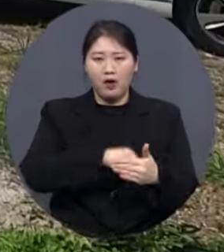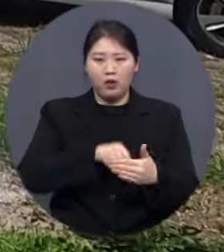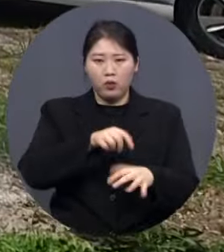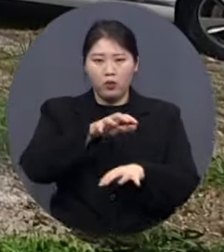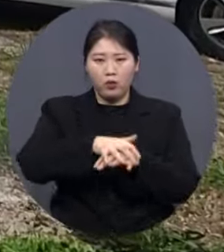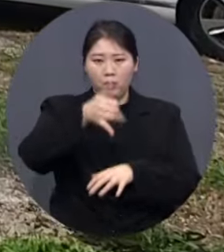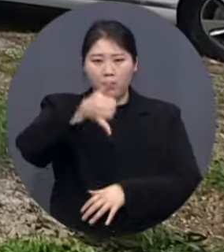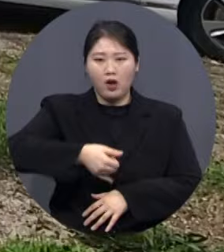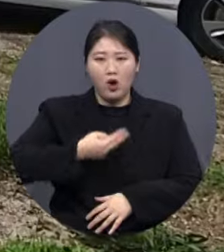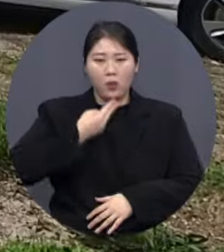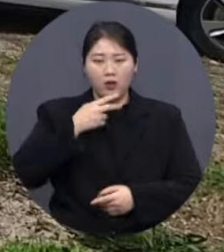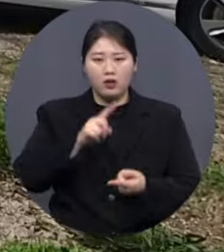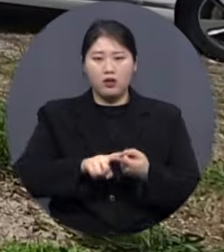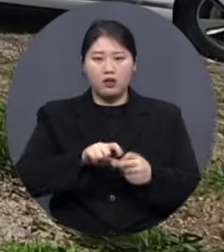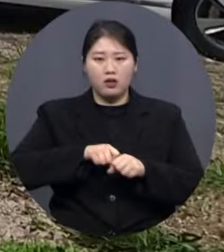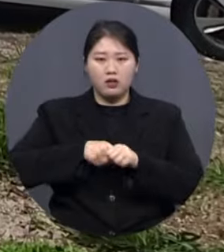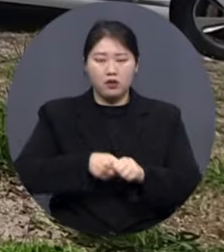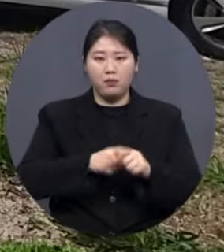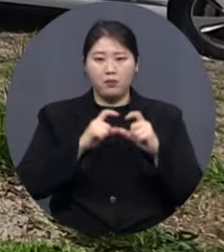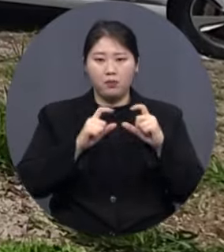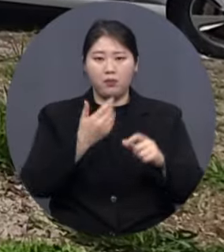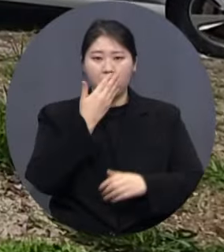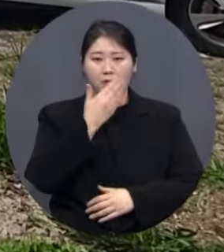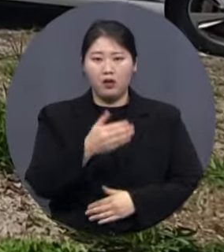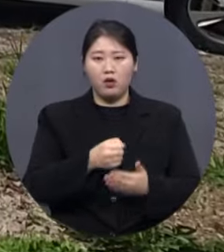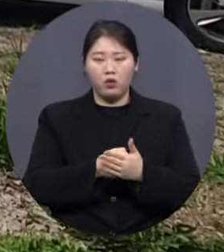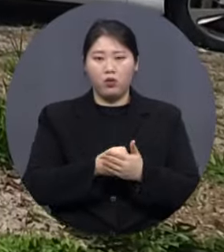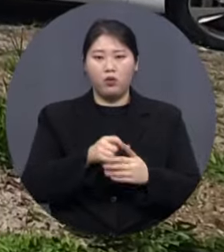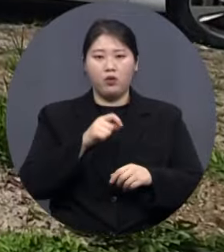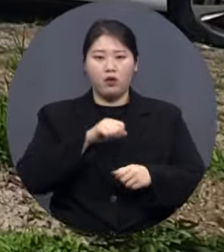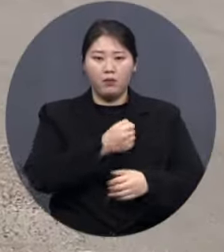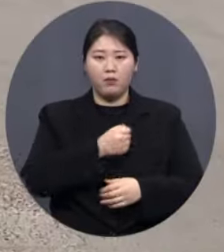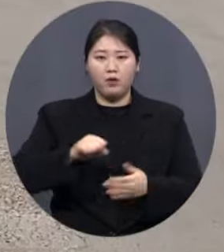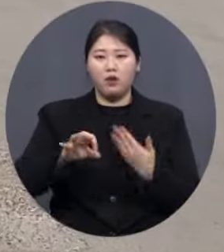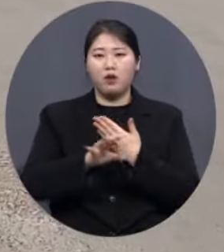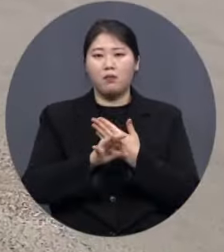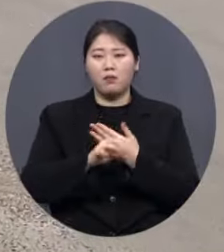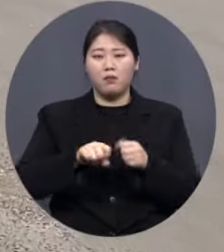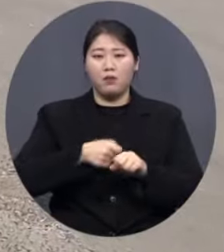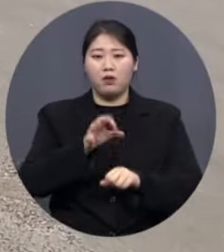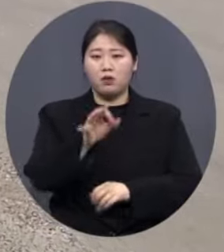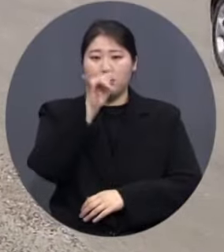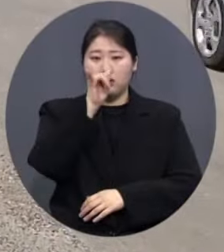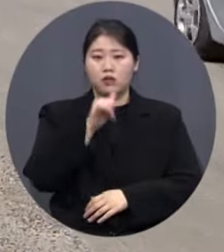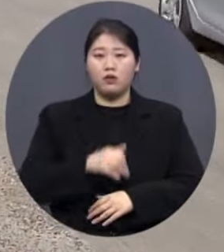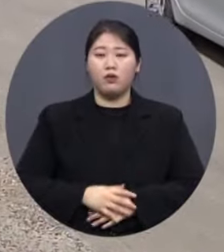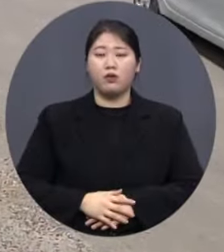않는 농지에는 처분 명령이 내려지며 이를 이행하지 않으면 강제금이 부과됩니다.